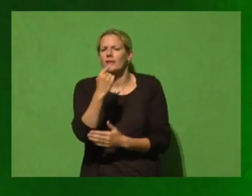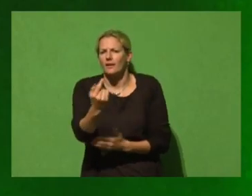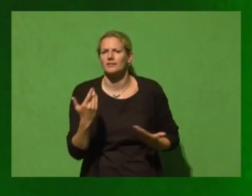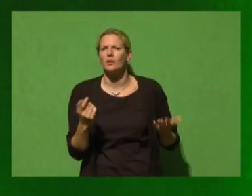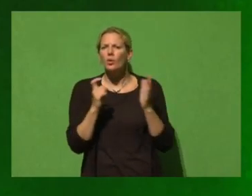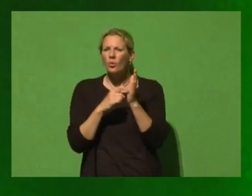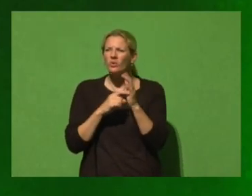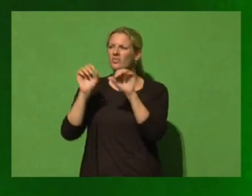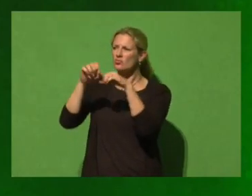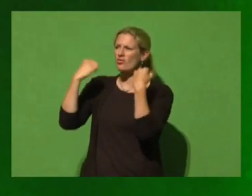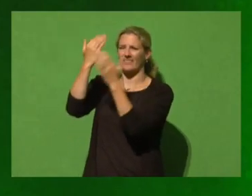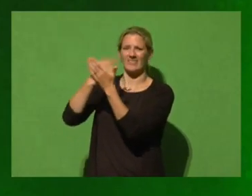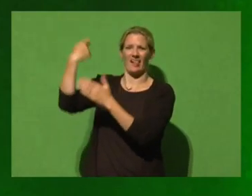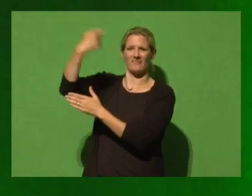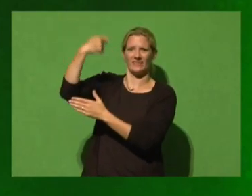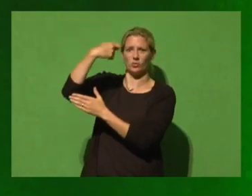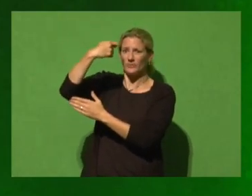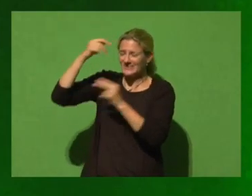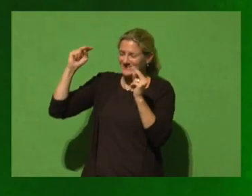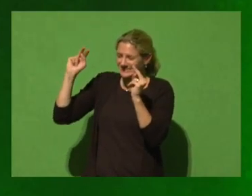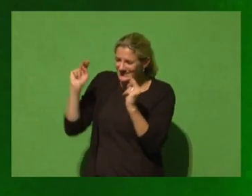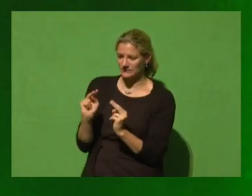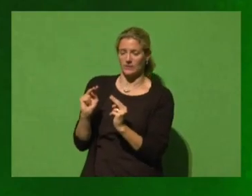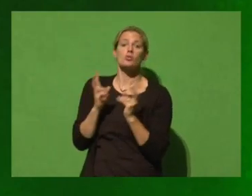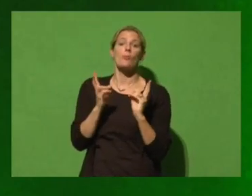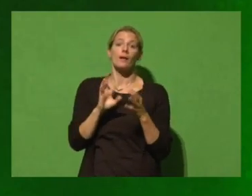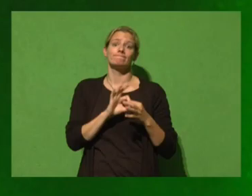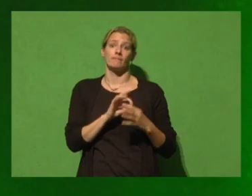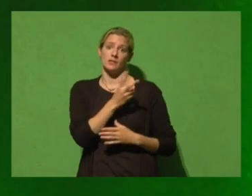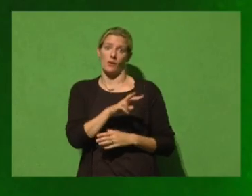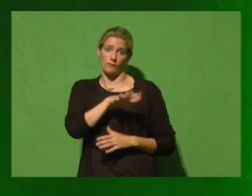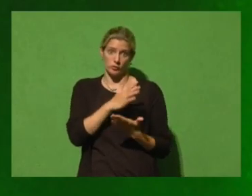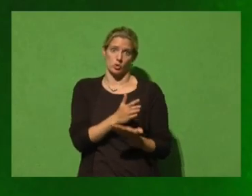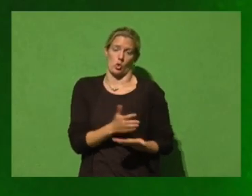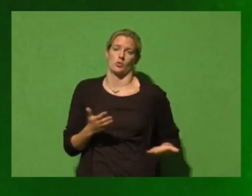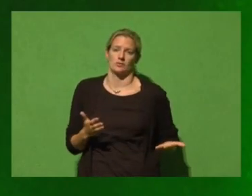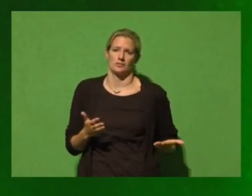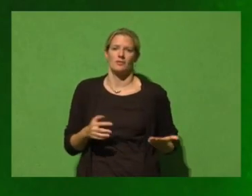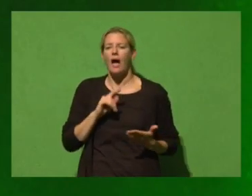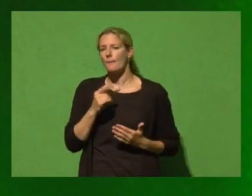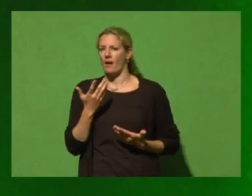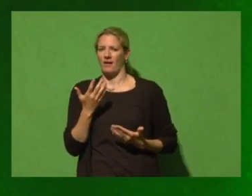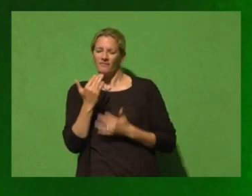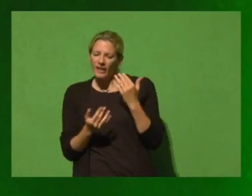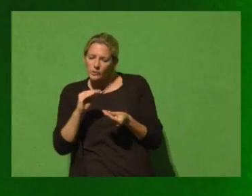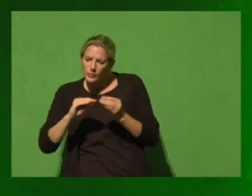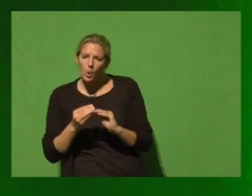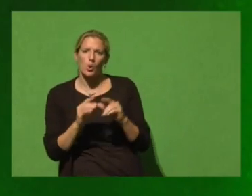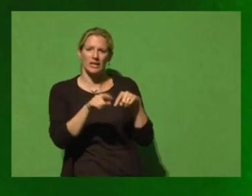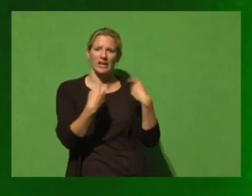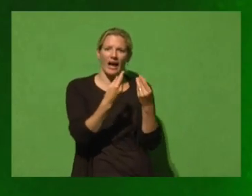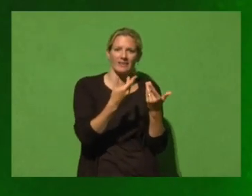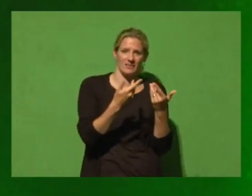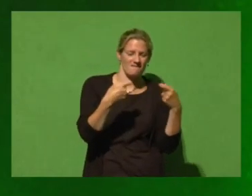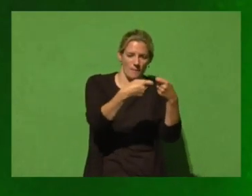staatlichen Teilfinanzierungen. Eigentlich gilt das auch schon für 2015, aber durch die Verrechnungsmethode mit den Kreisverbänden greift